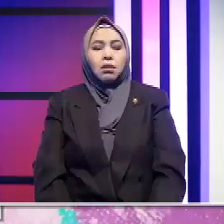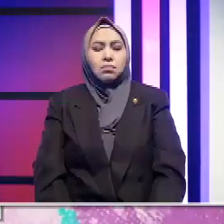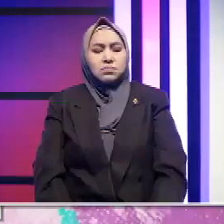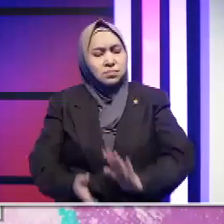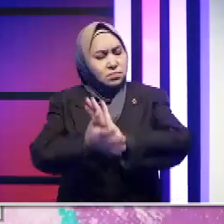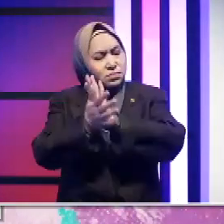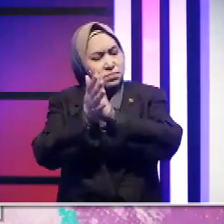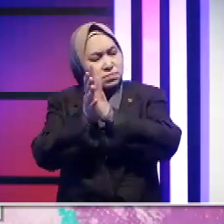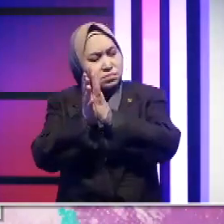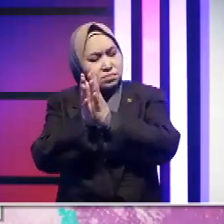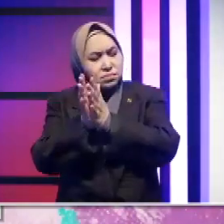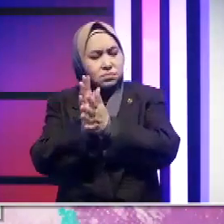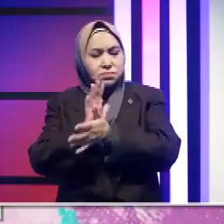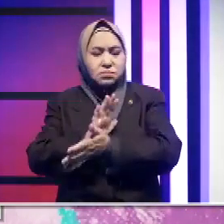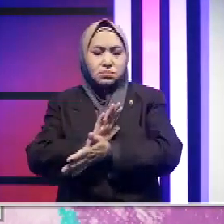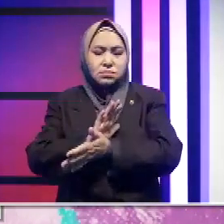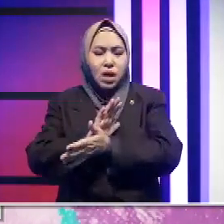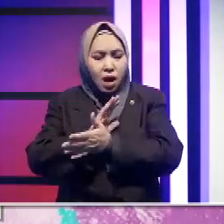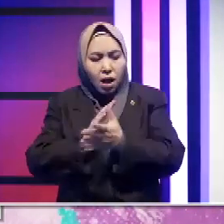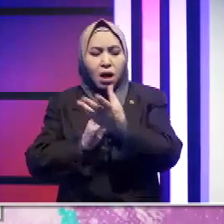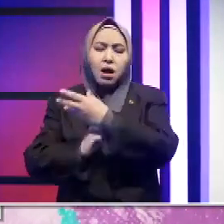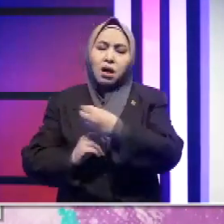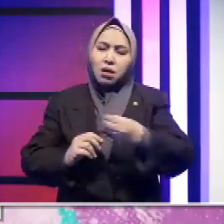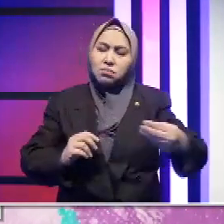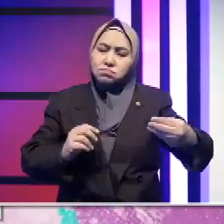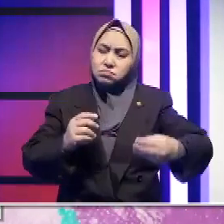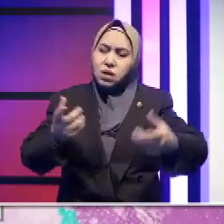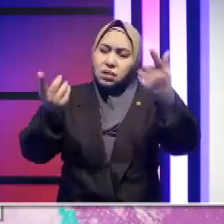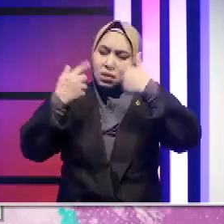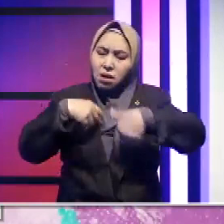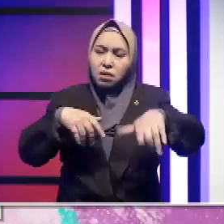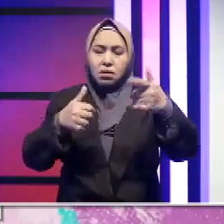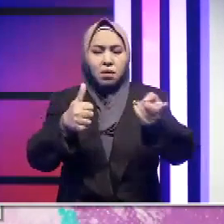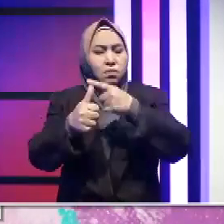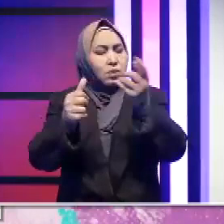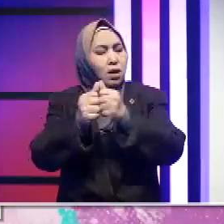di sana zentum fishes Kim